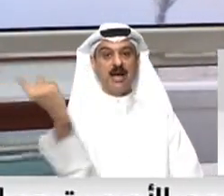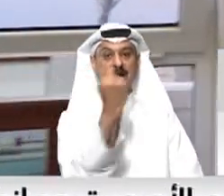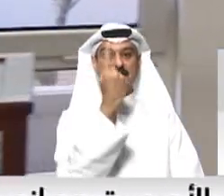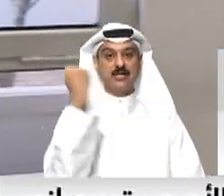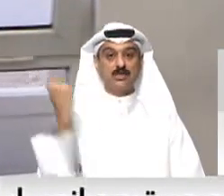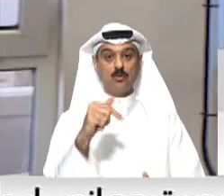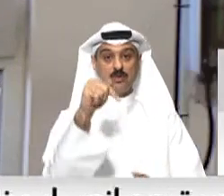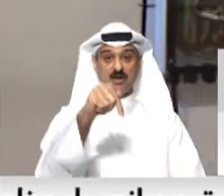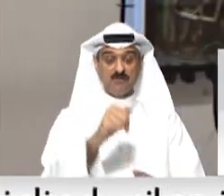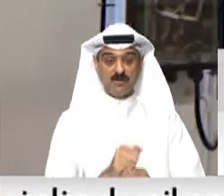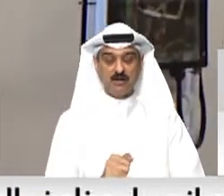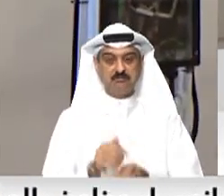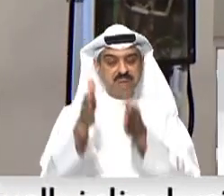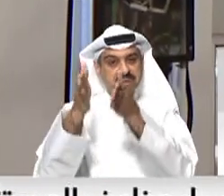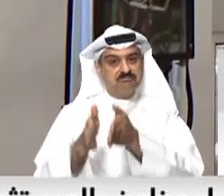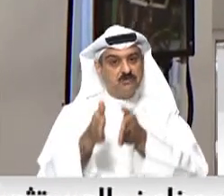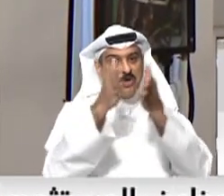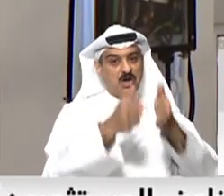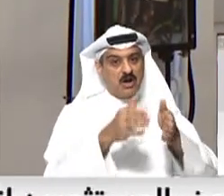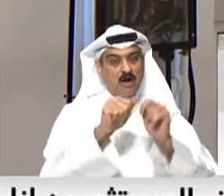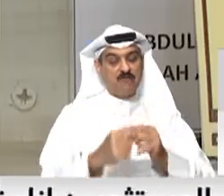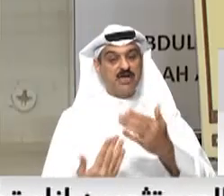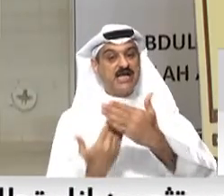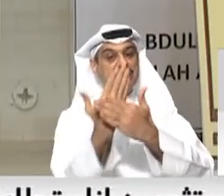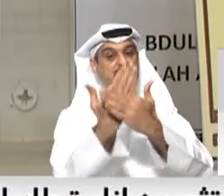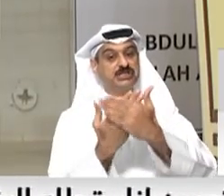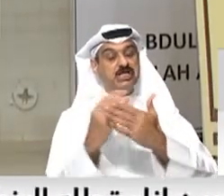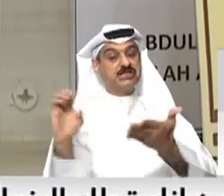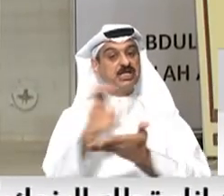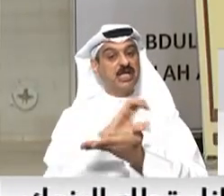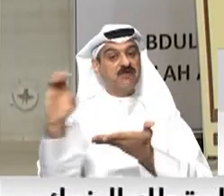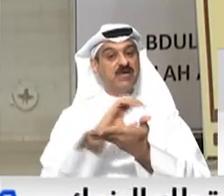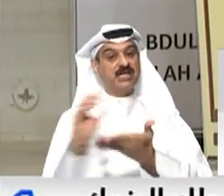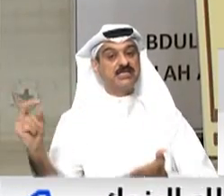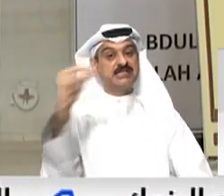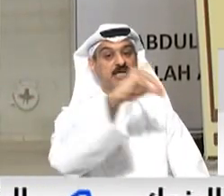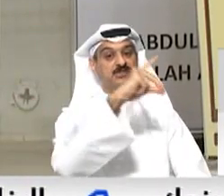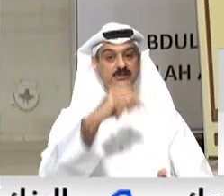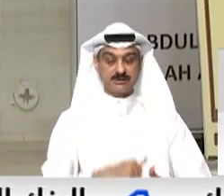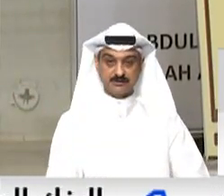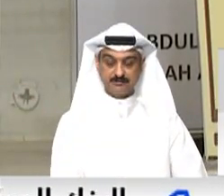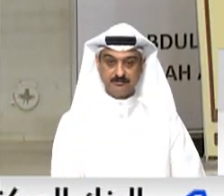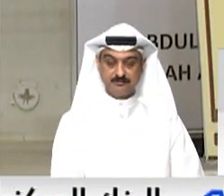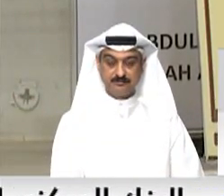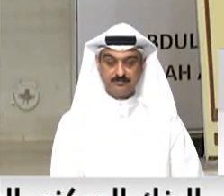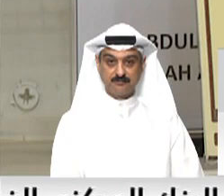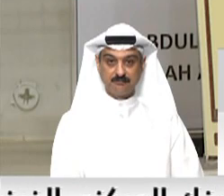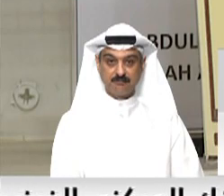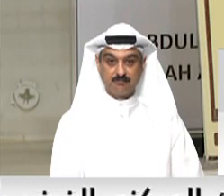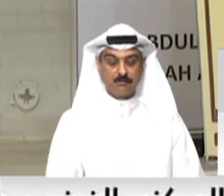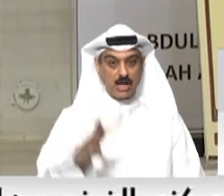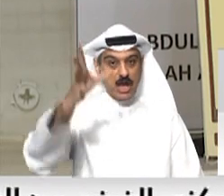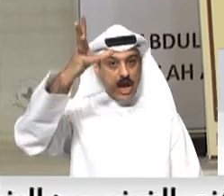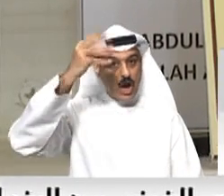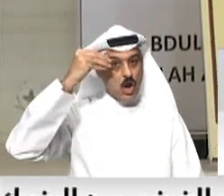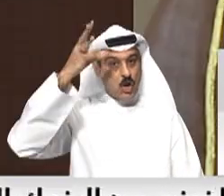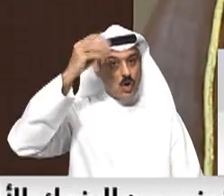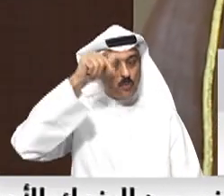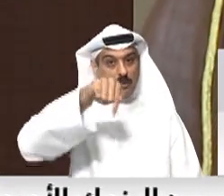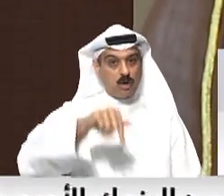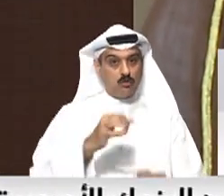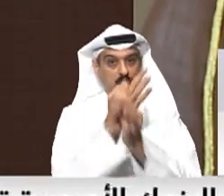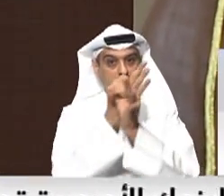تمتلك الكويت المعدات الحديثة لأجهزة الرصد الجوية. كافة المعلومات اللي